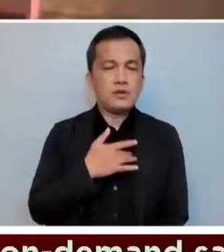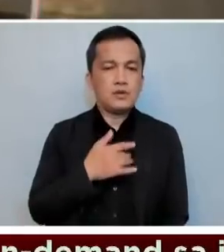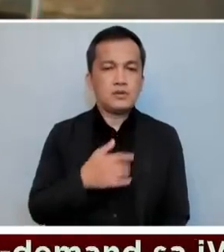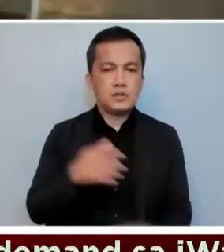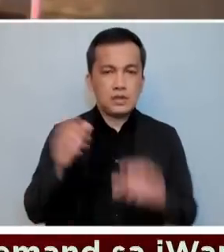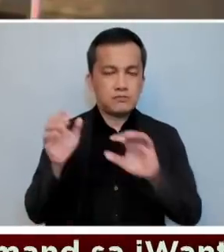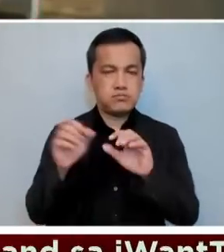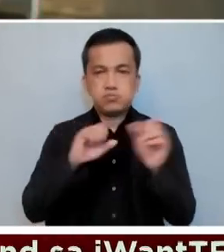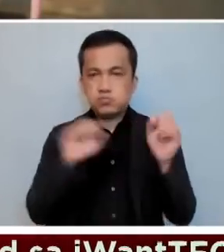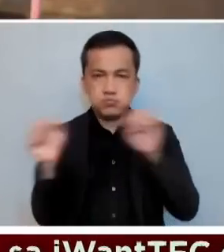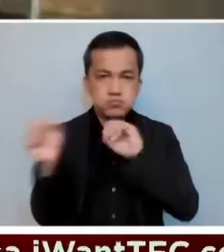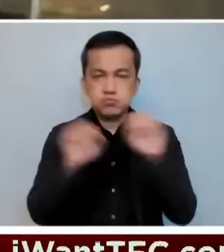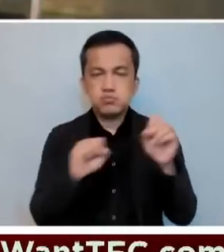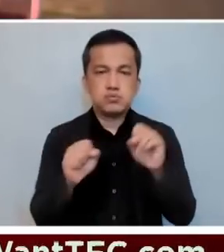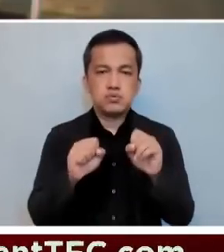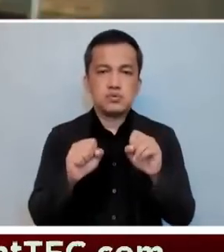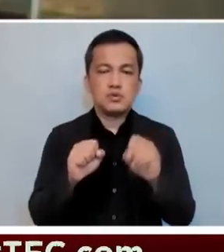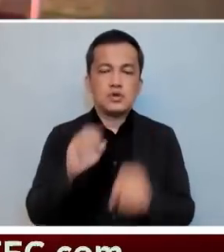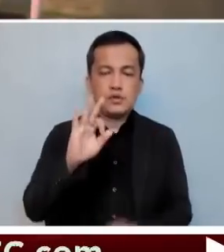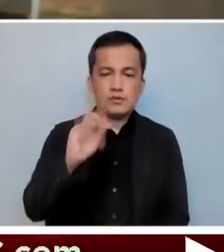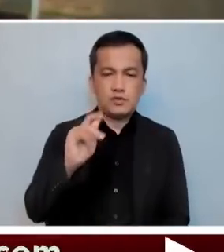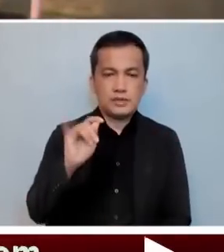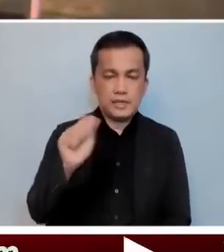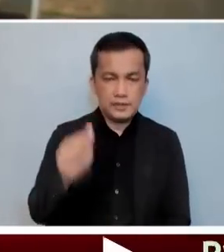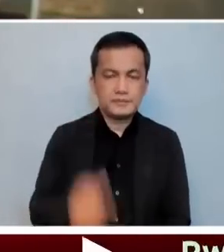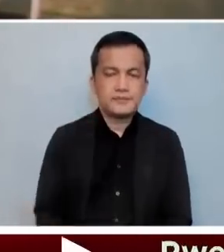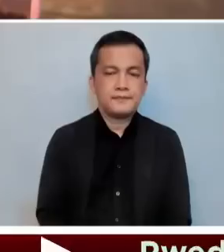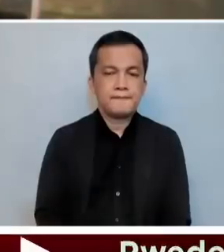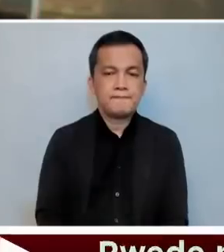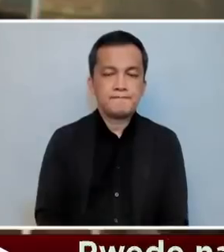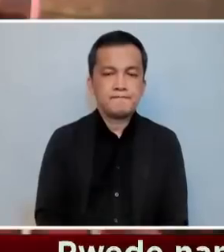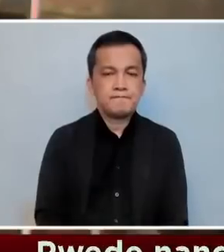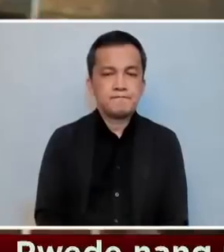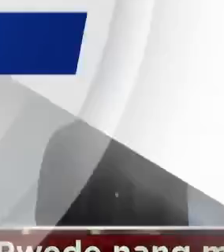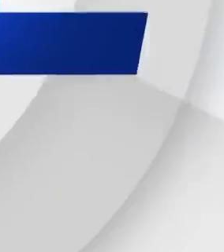lakas ng bagyong Florita.